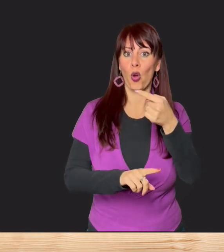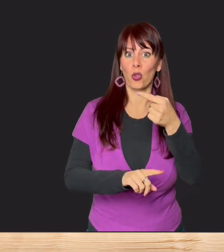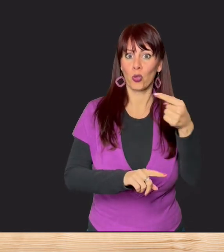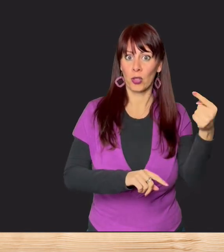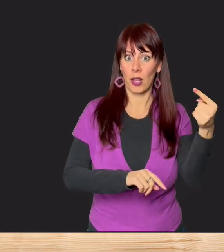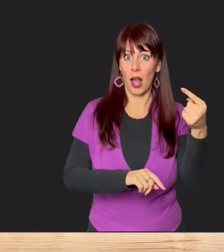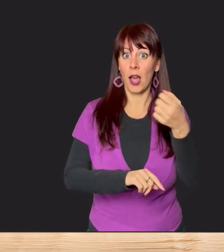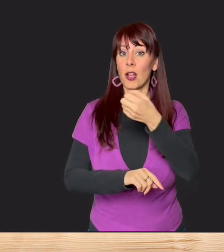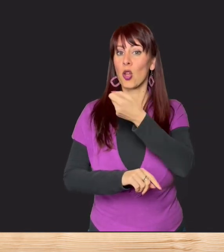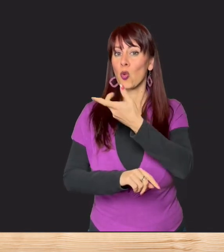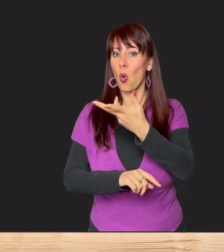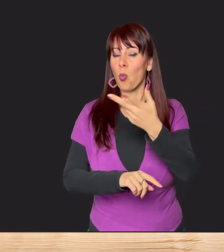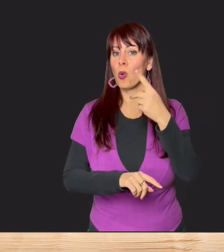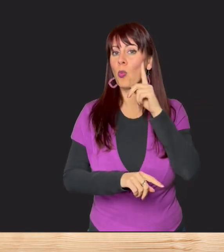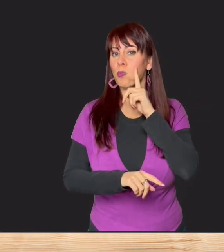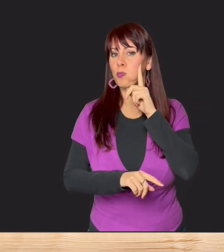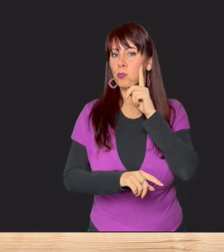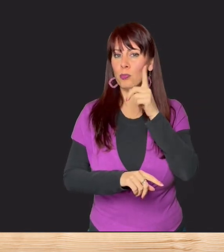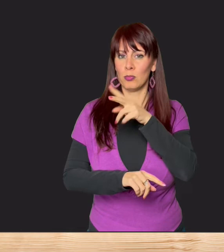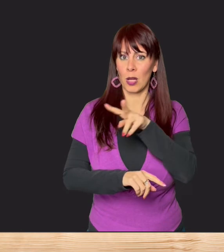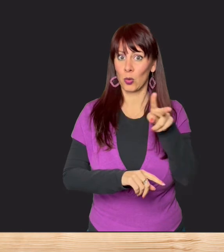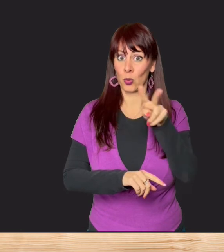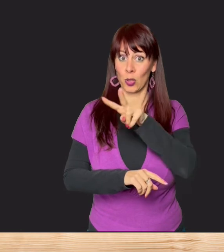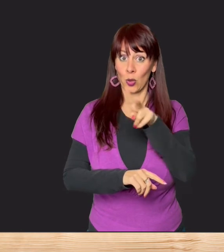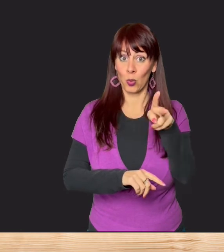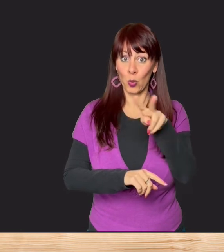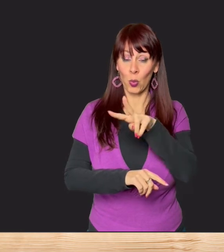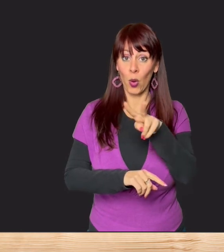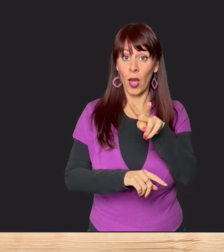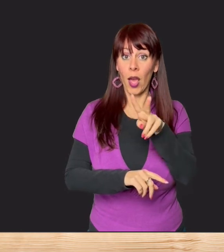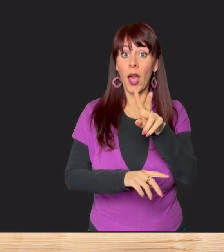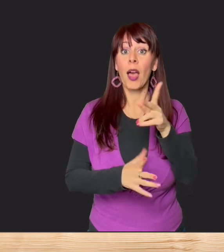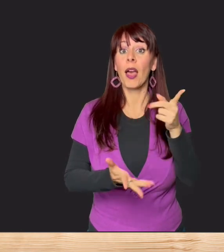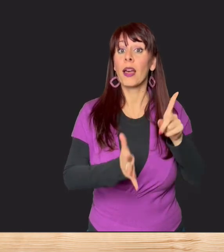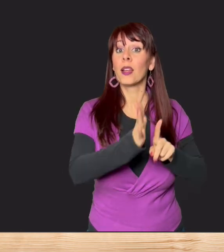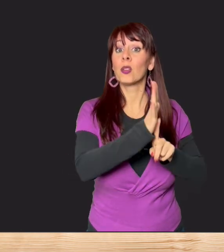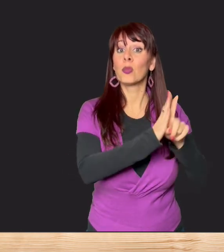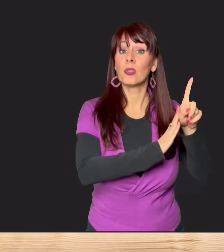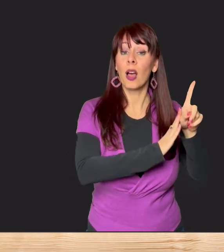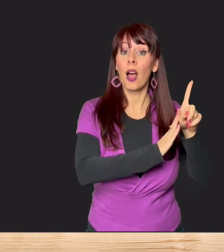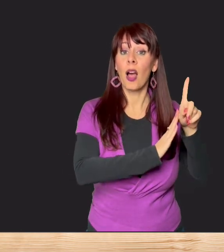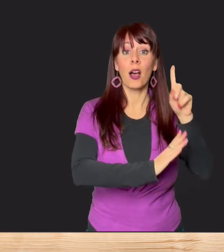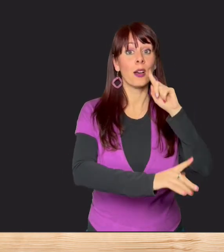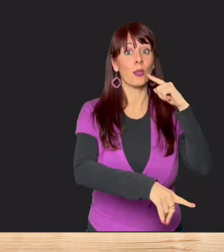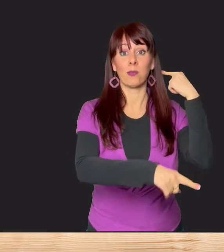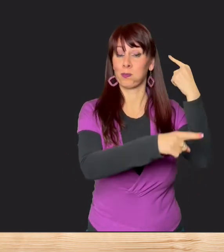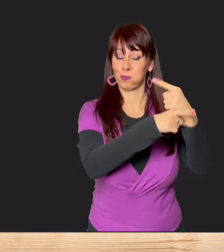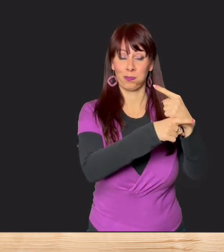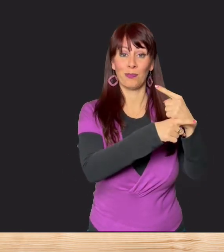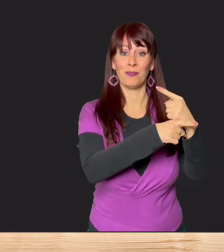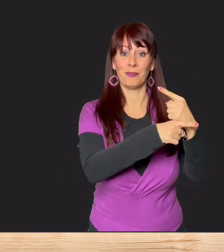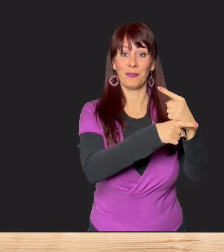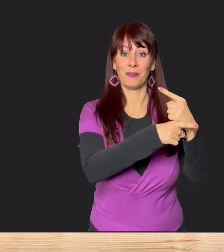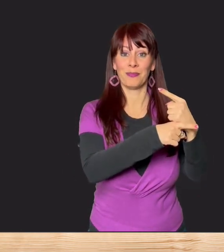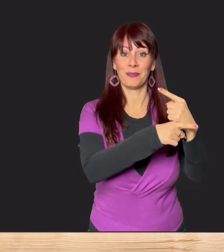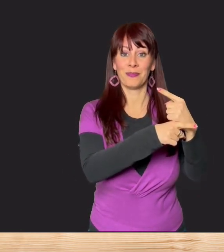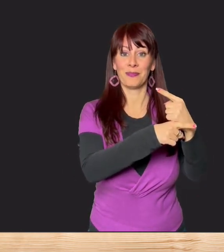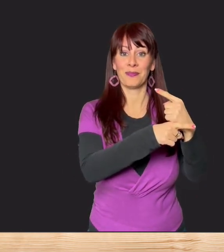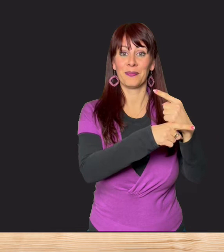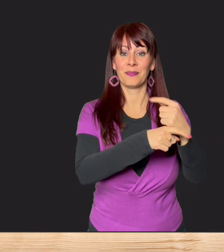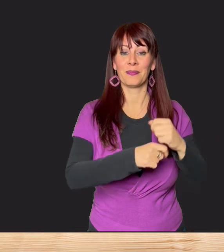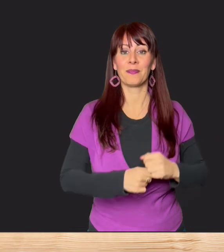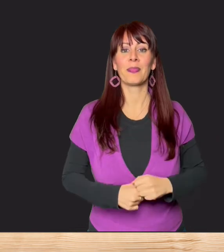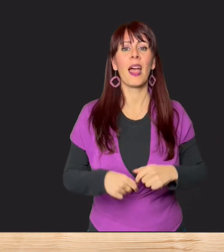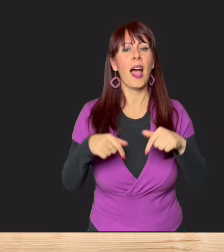numero se almeno endo che al sottraendo e la differenza non cambia facciamo allora la